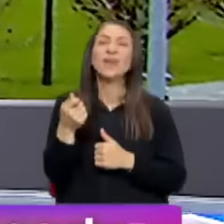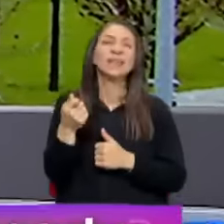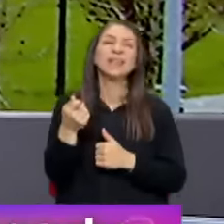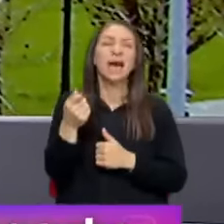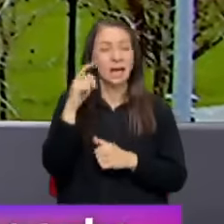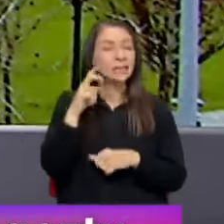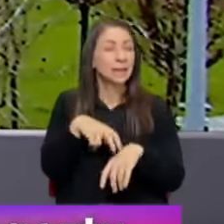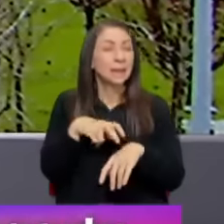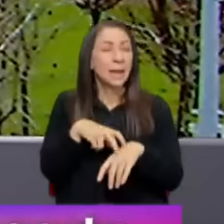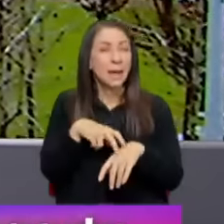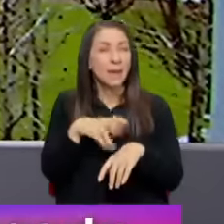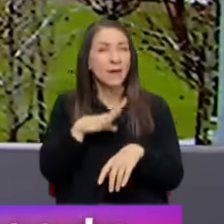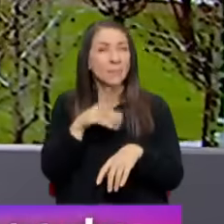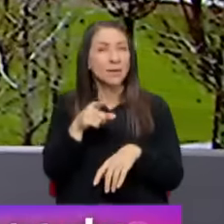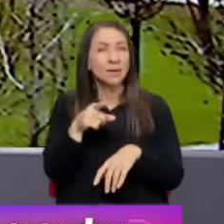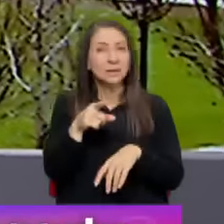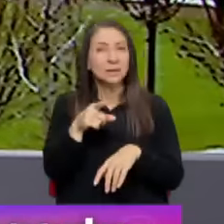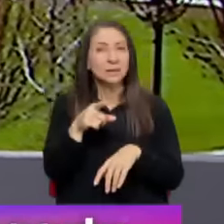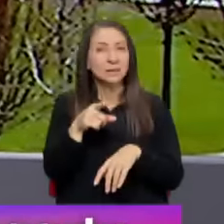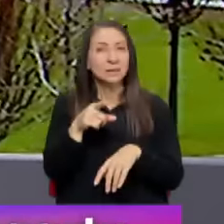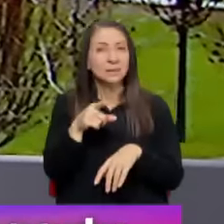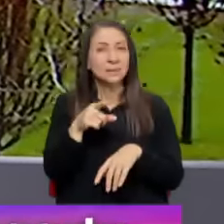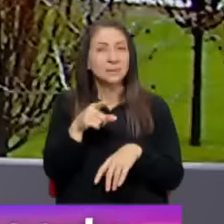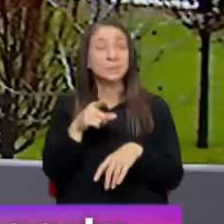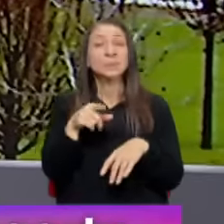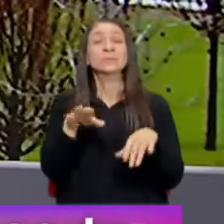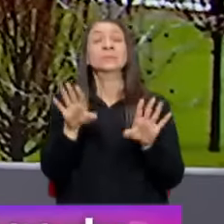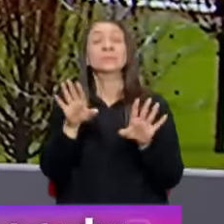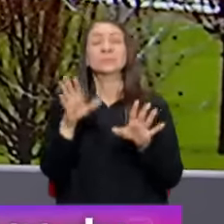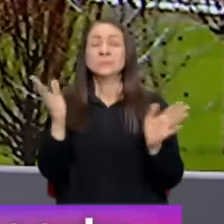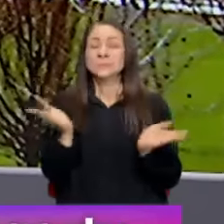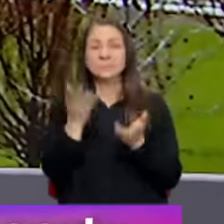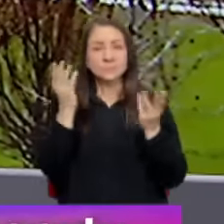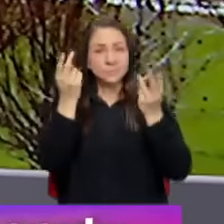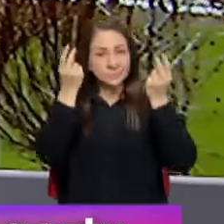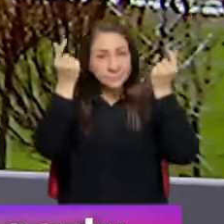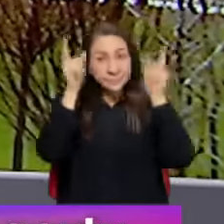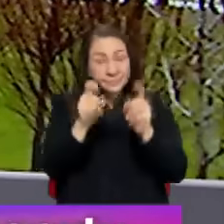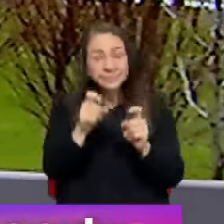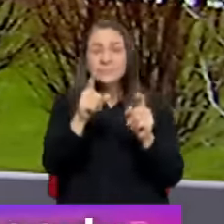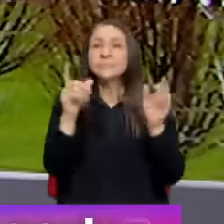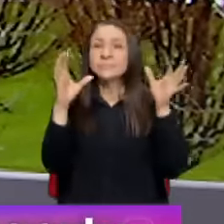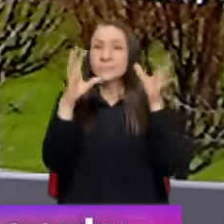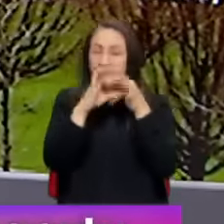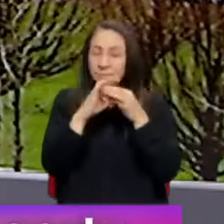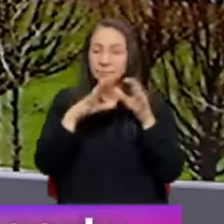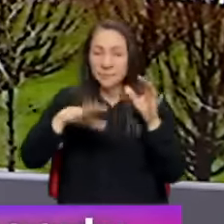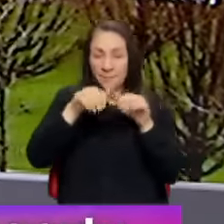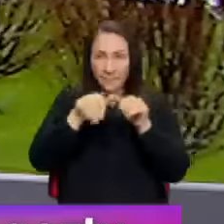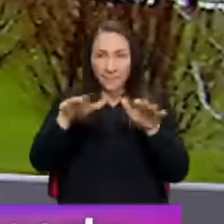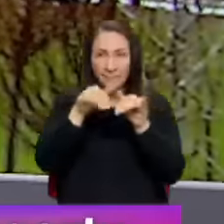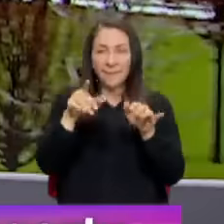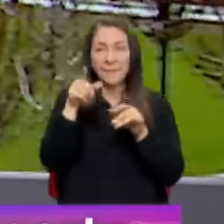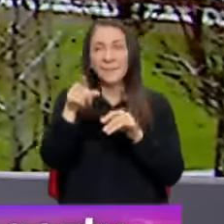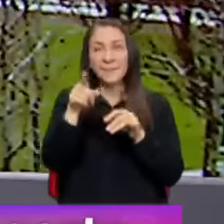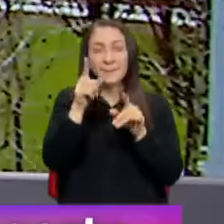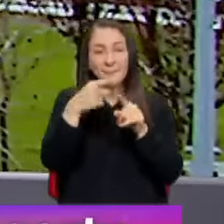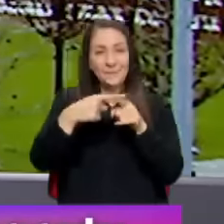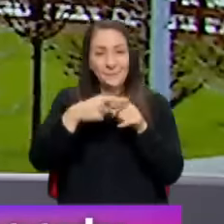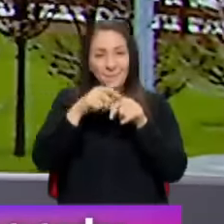fiyatları hatırlayabilme kabiliyetine hala sahip misiniz yoksa çoktan unuttunuz mu? Bununla ilgili sosyal medya üzerinden de